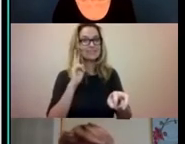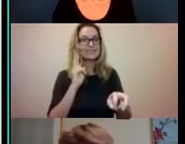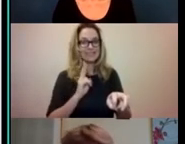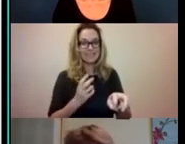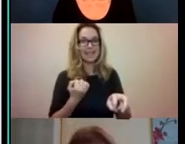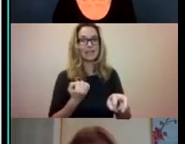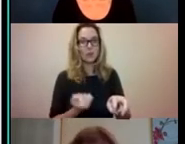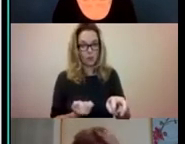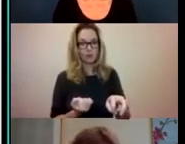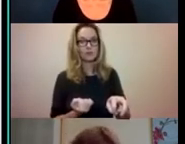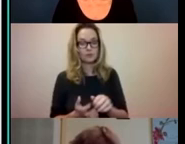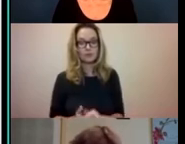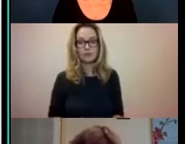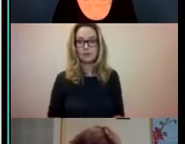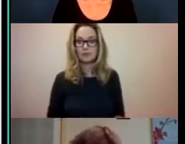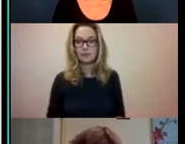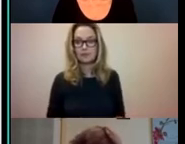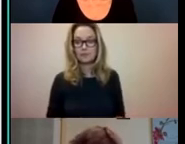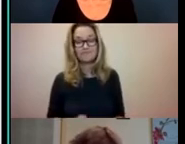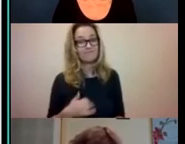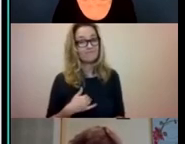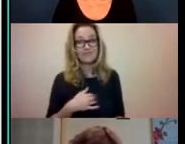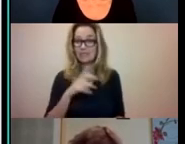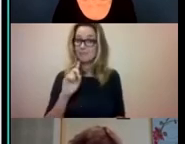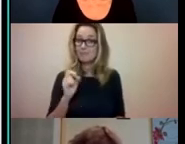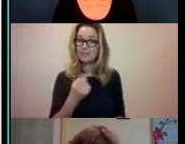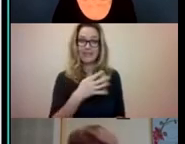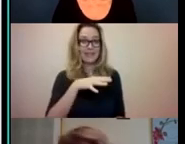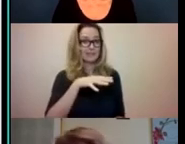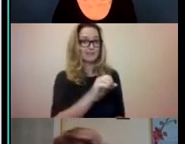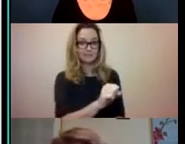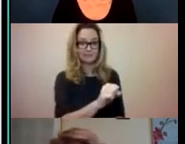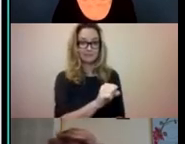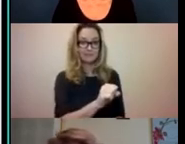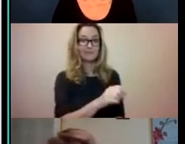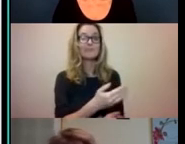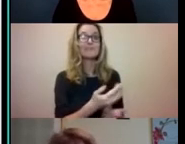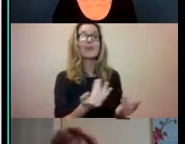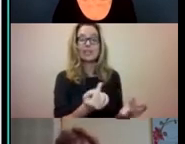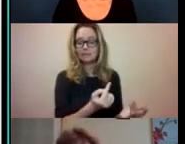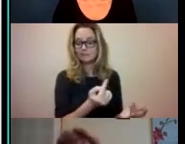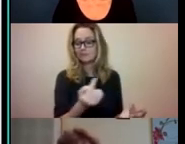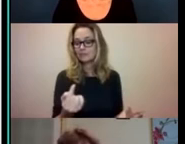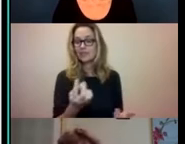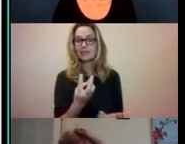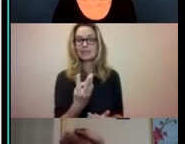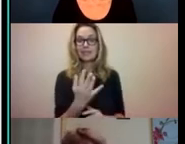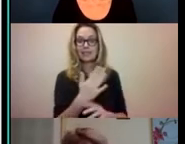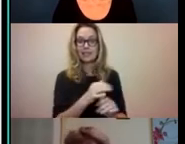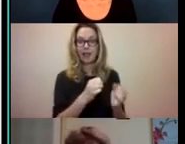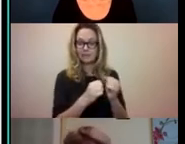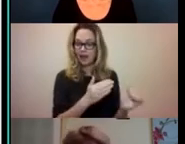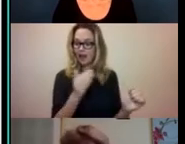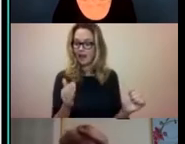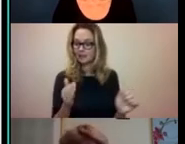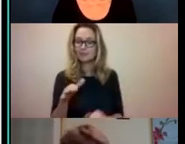slechthorend. Dat is niet ontdekt, dat is pas ontdekt in de 4e klas, 3,5 jaar later. En op een